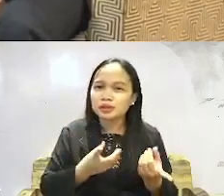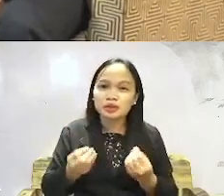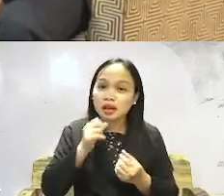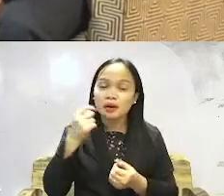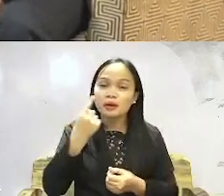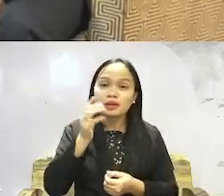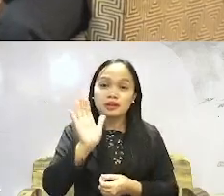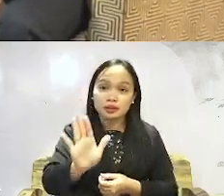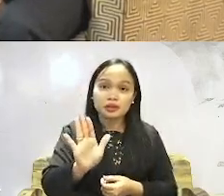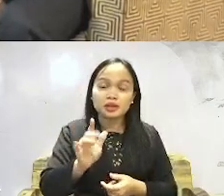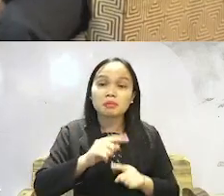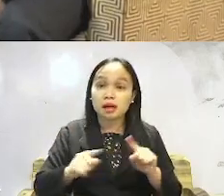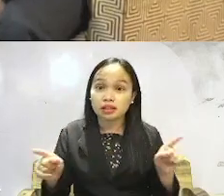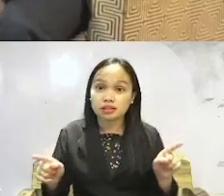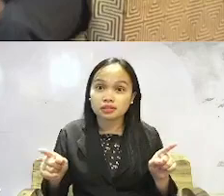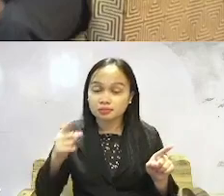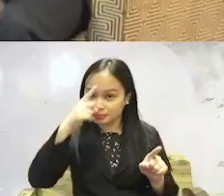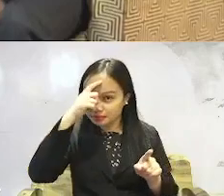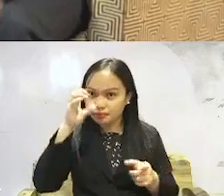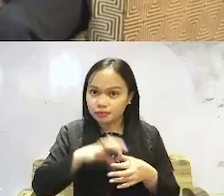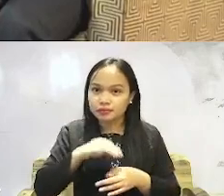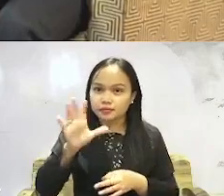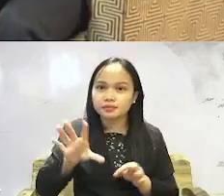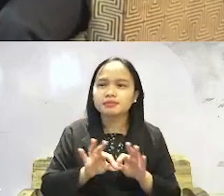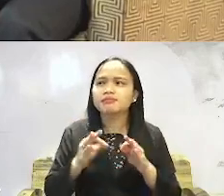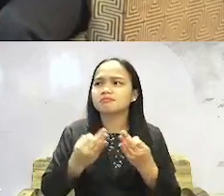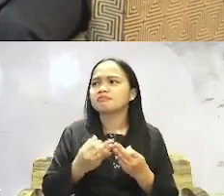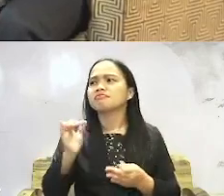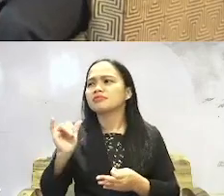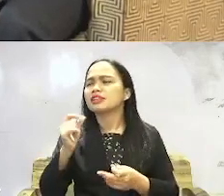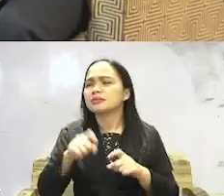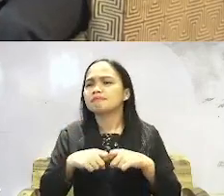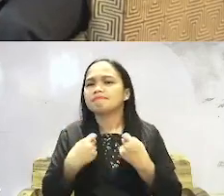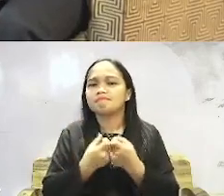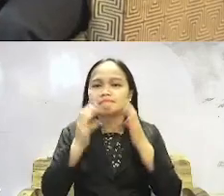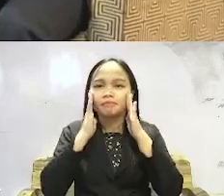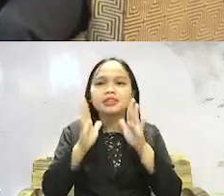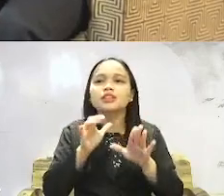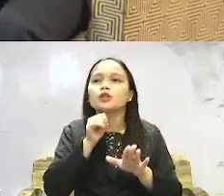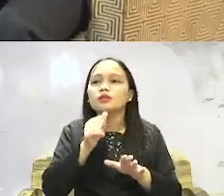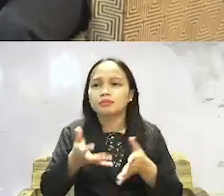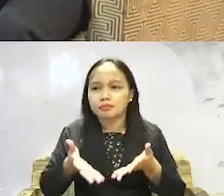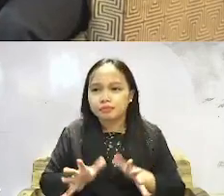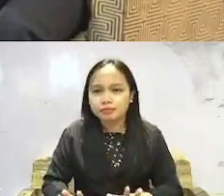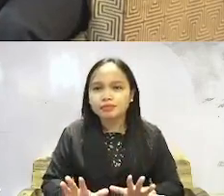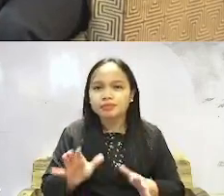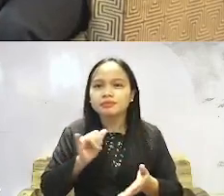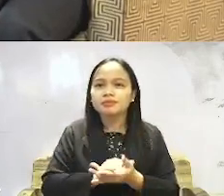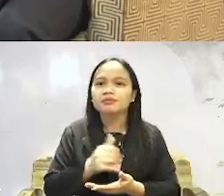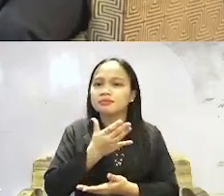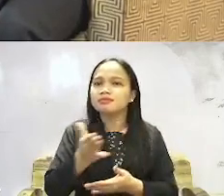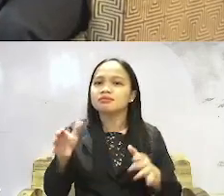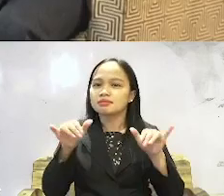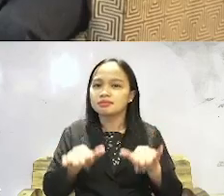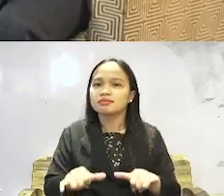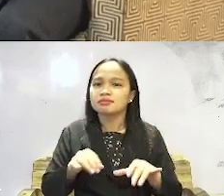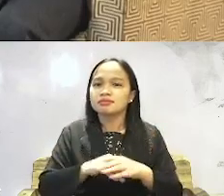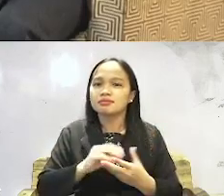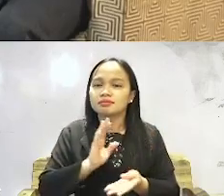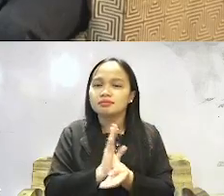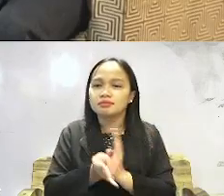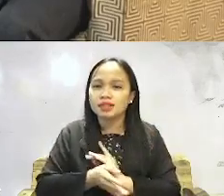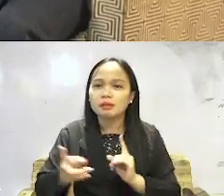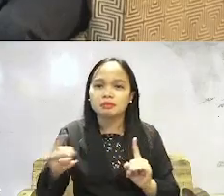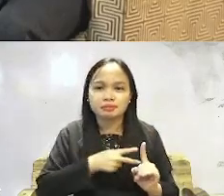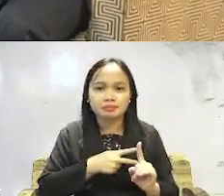pati sa pamilya mo. Diba? Diba? Kaya team focus, tandaan natin, huwag natin hahayaan na manatili tayo na maging victims.